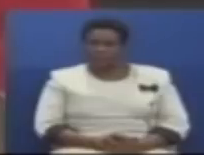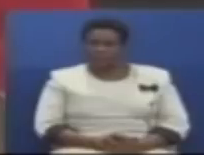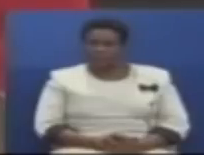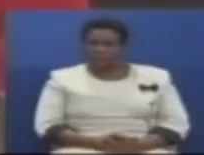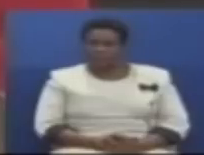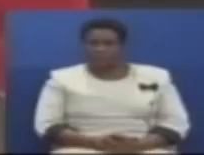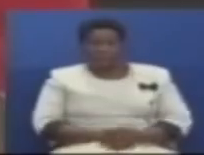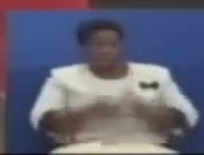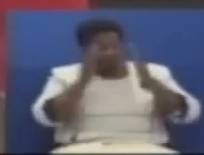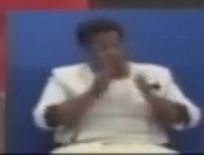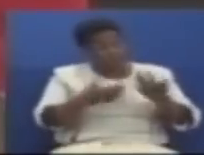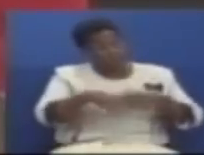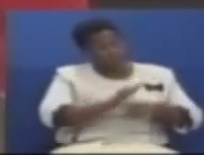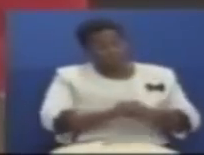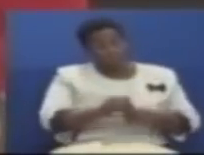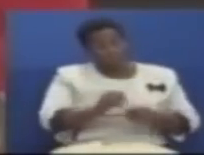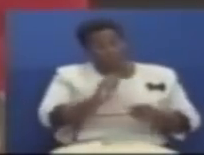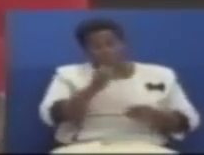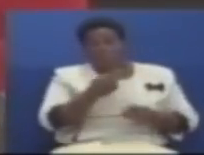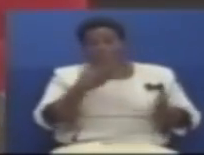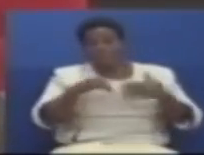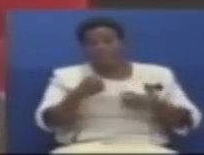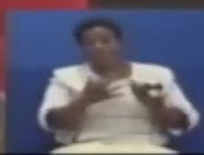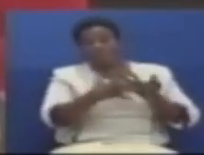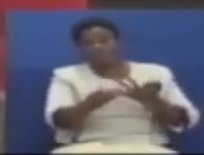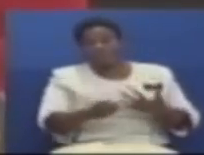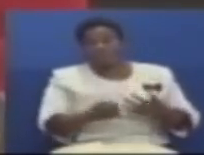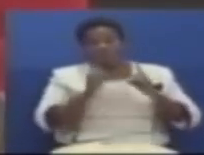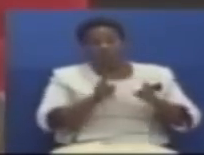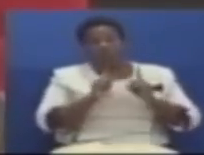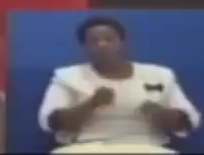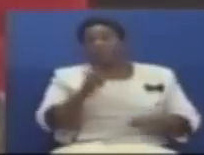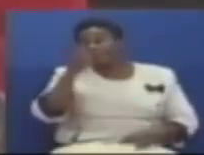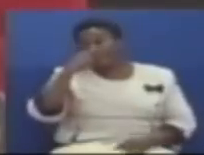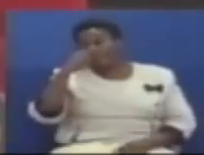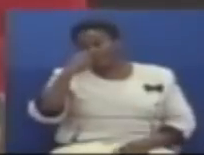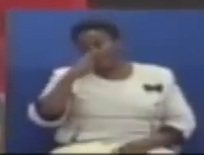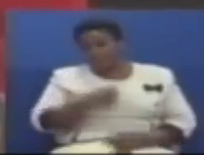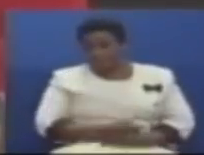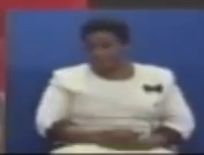tunamnukuu Mwalimu Julius Kambarage Nyerere, Mungu amweke mahali anapostahiki.